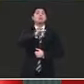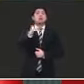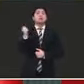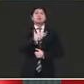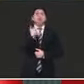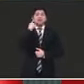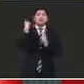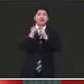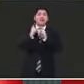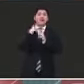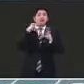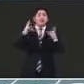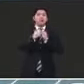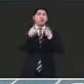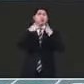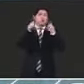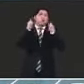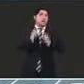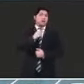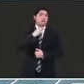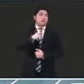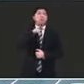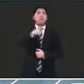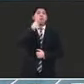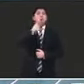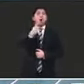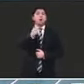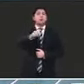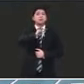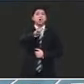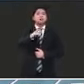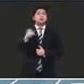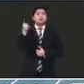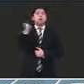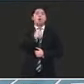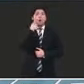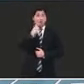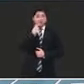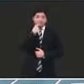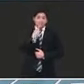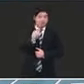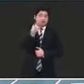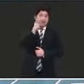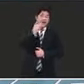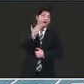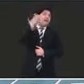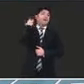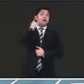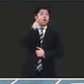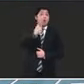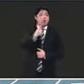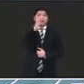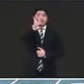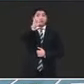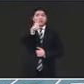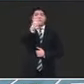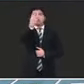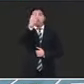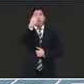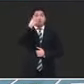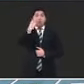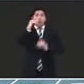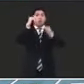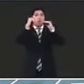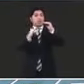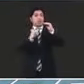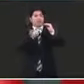rakamları açıklandı Buna göre işsizlik oranı Bir önceki aya göre 0,4 puanlık